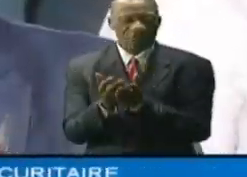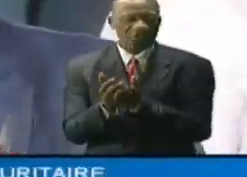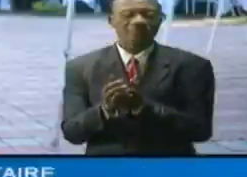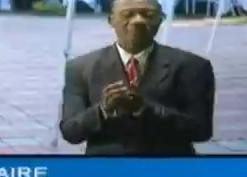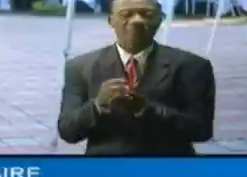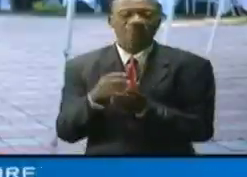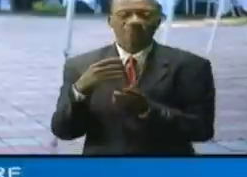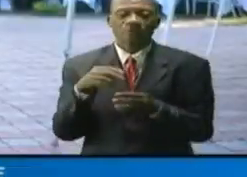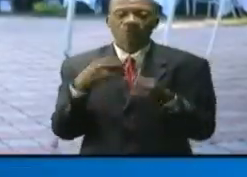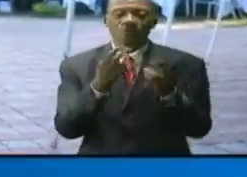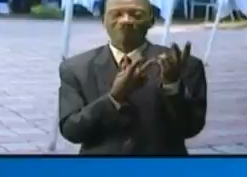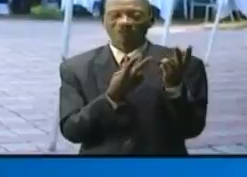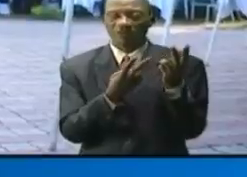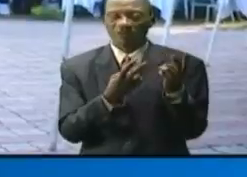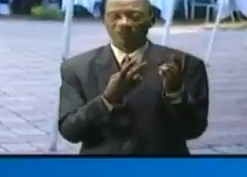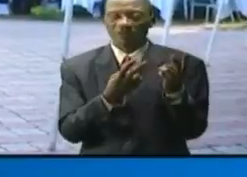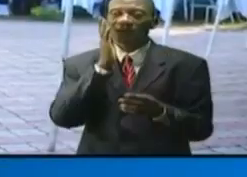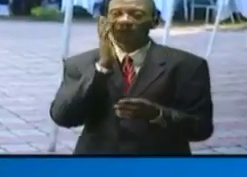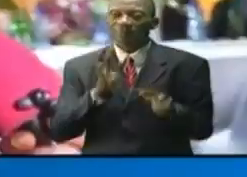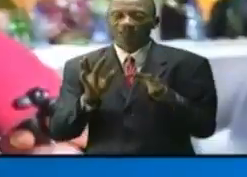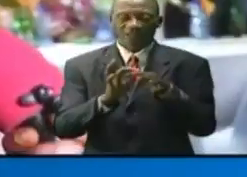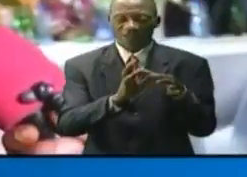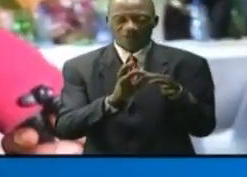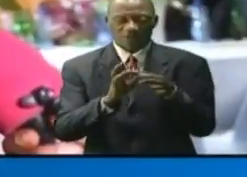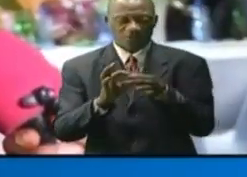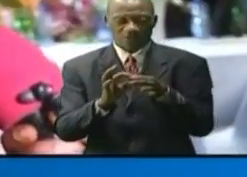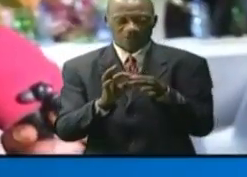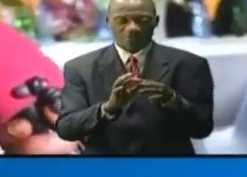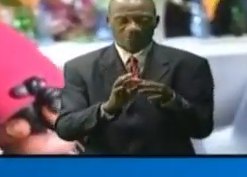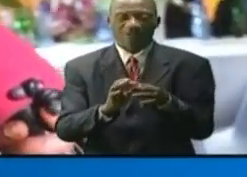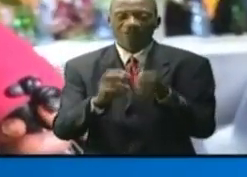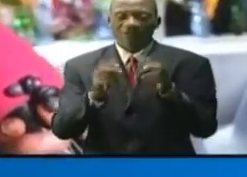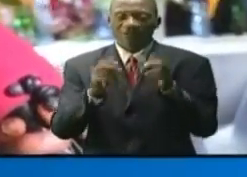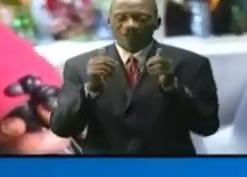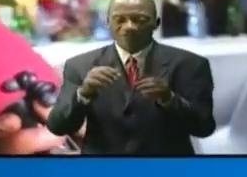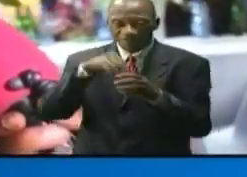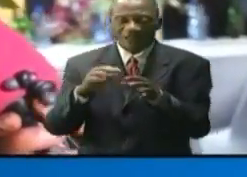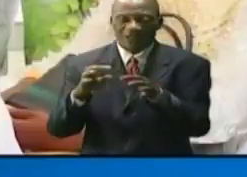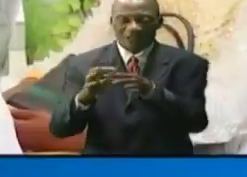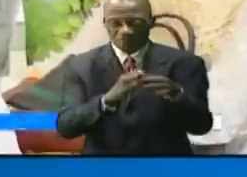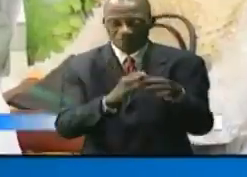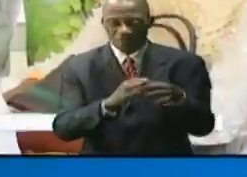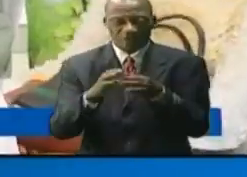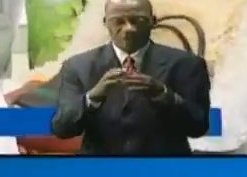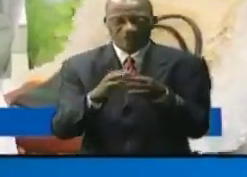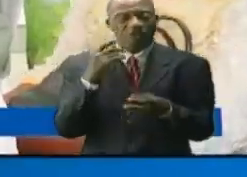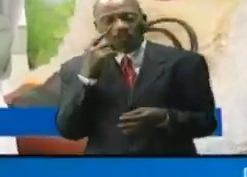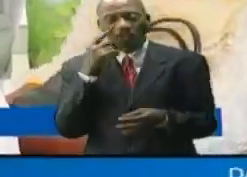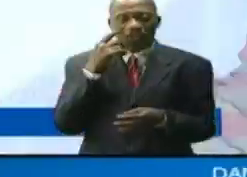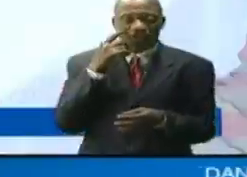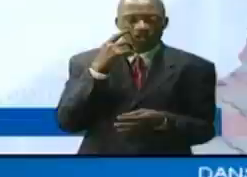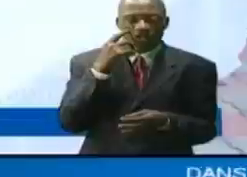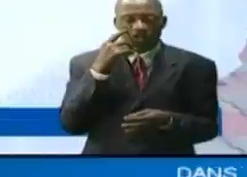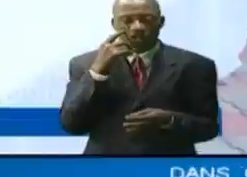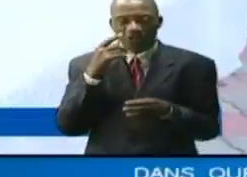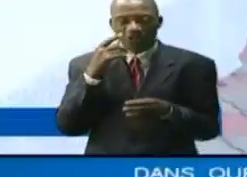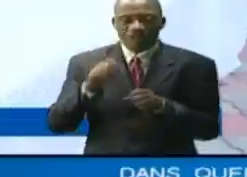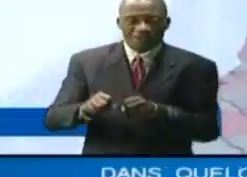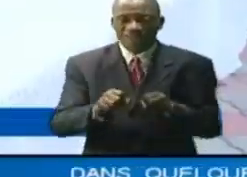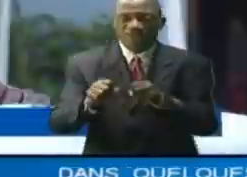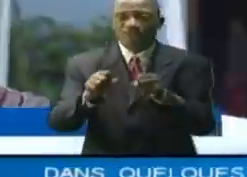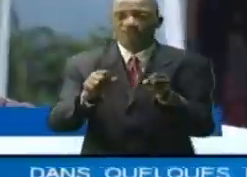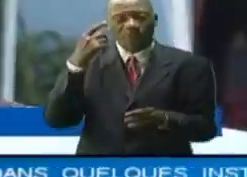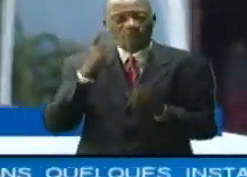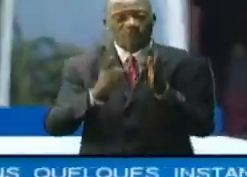meilleures relations et développer la solidarité. C'est pour adopter des stratégies communes en faveur de la promotion de la